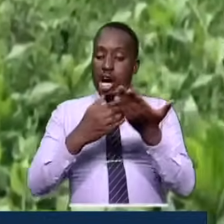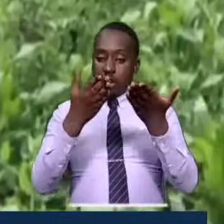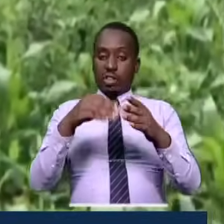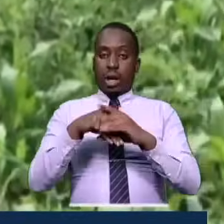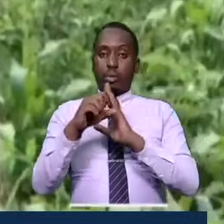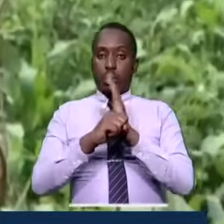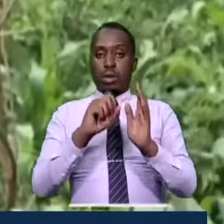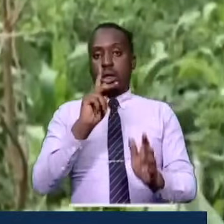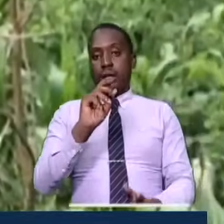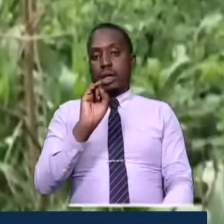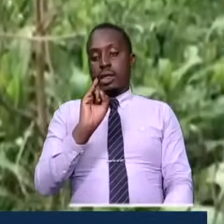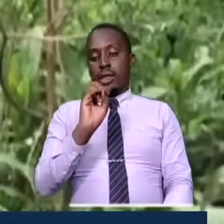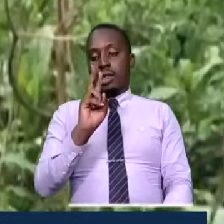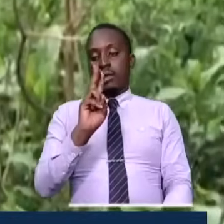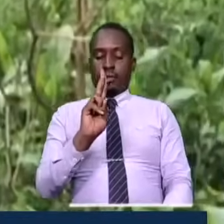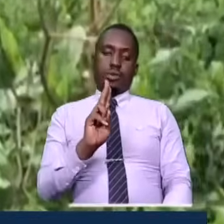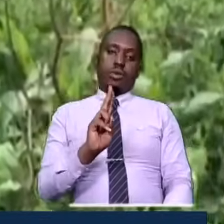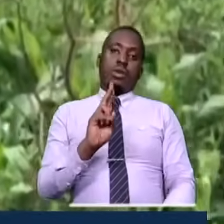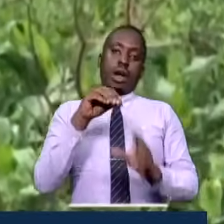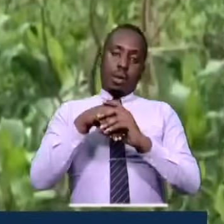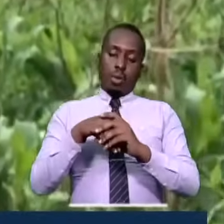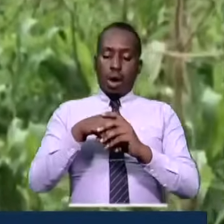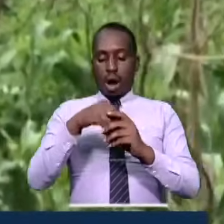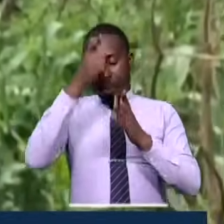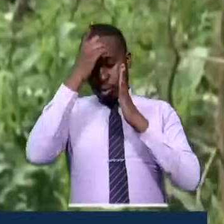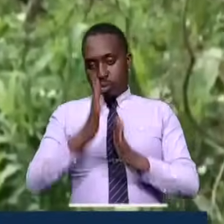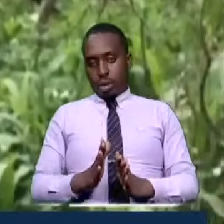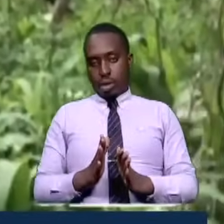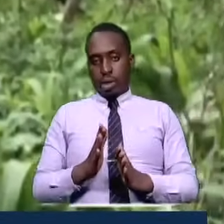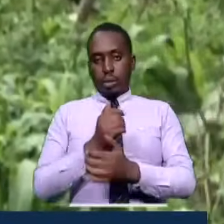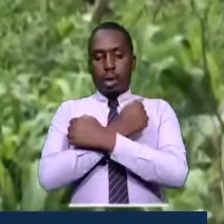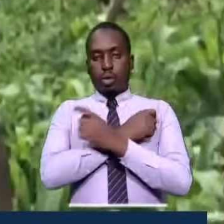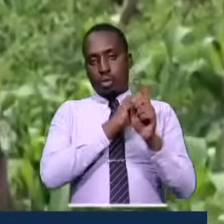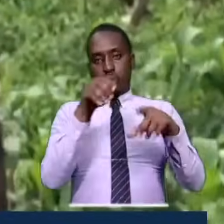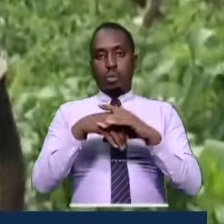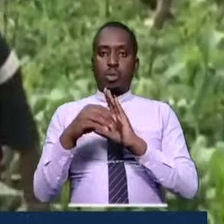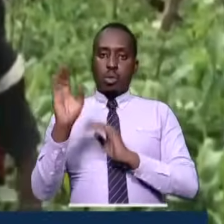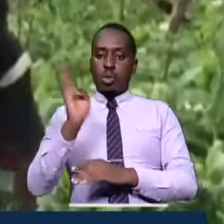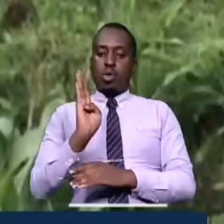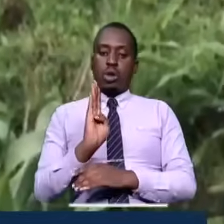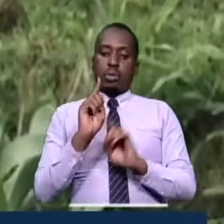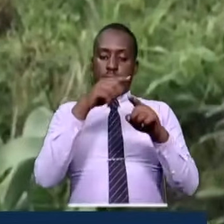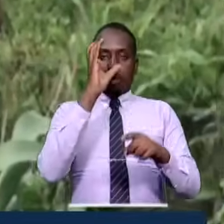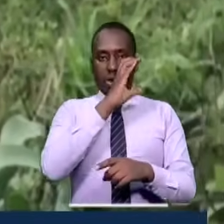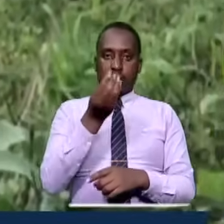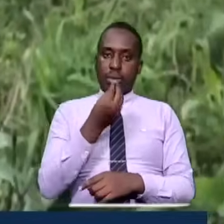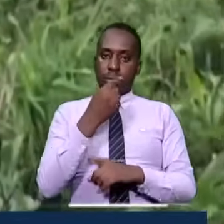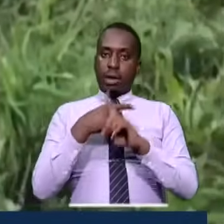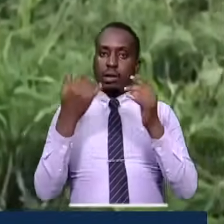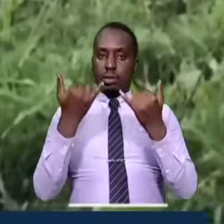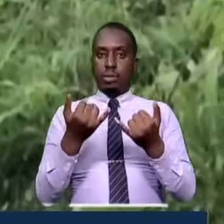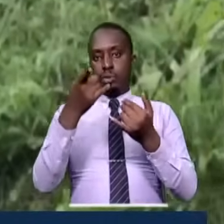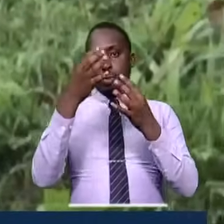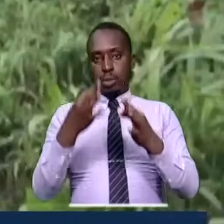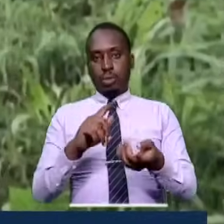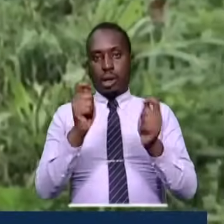wa Kivu rimo abaturage bakunze gusuhukira mu gihugu cy'u Burundi bagiye gushakayo ibiribwa ariko ibyo